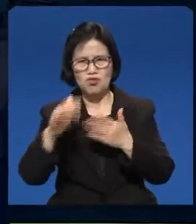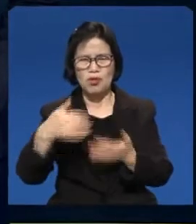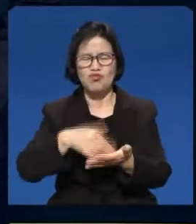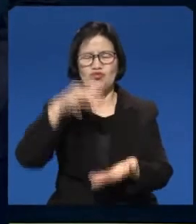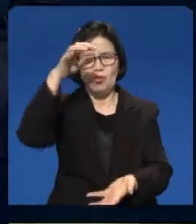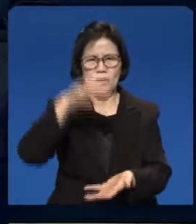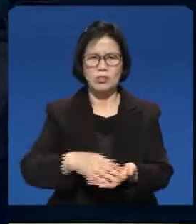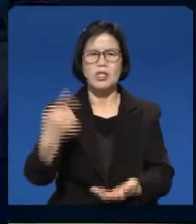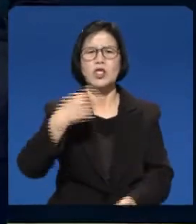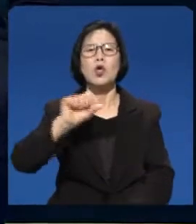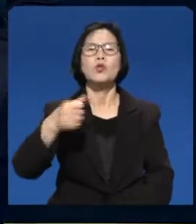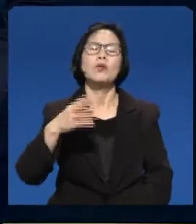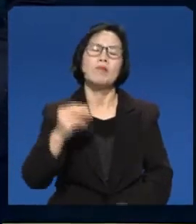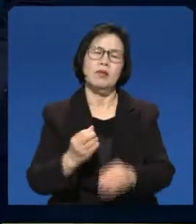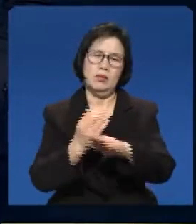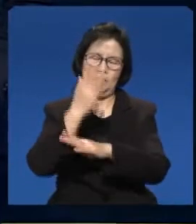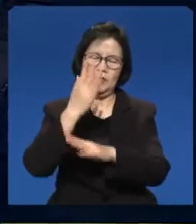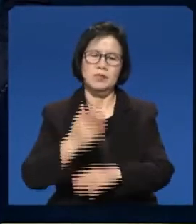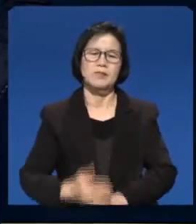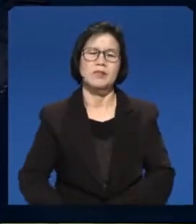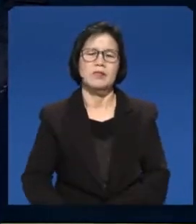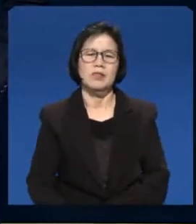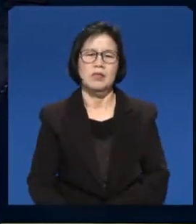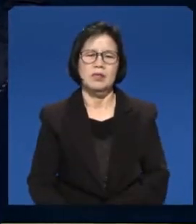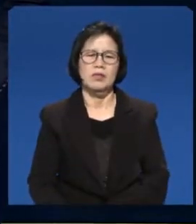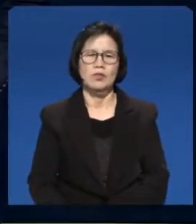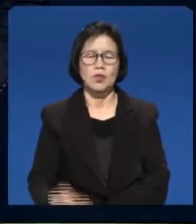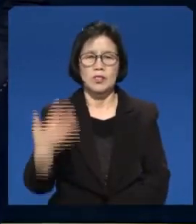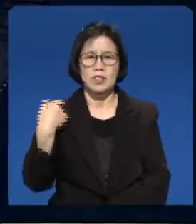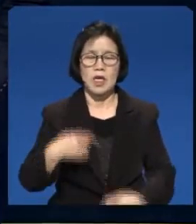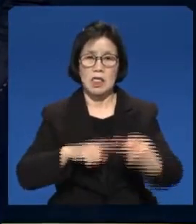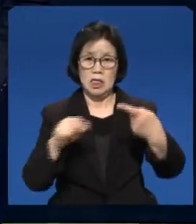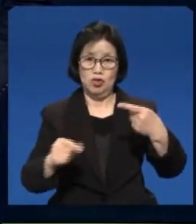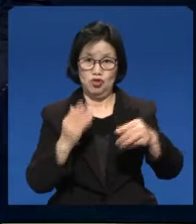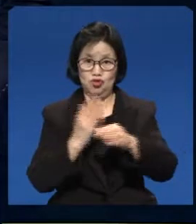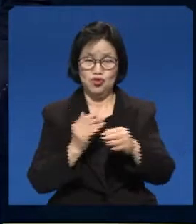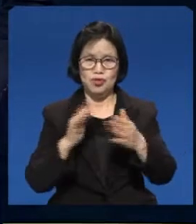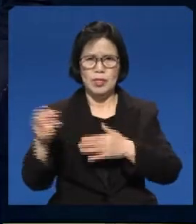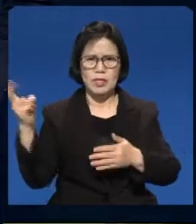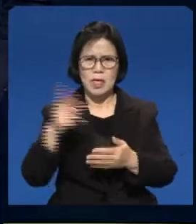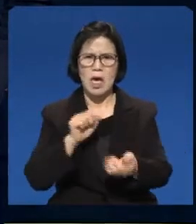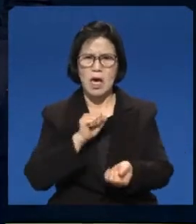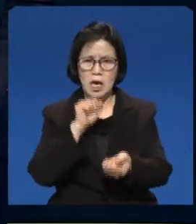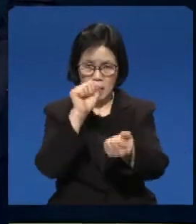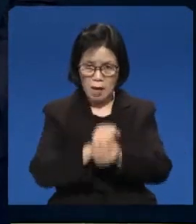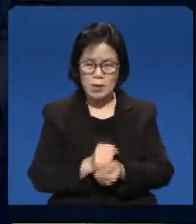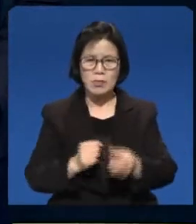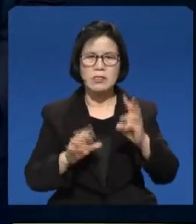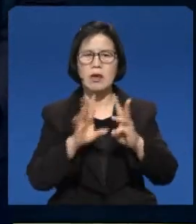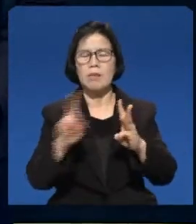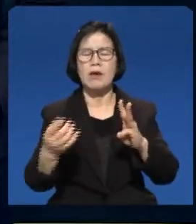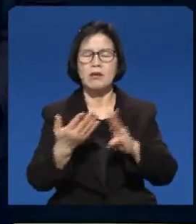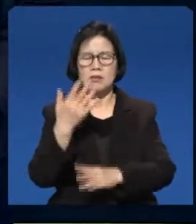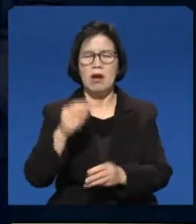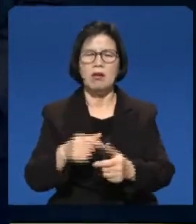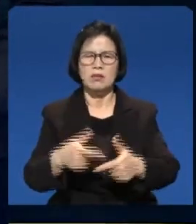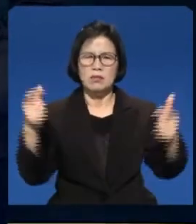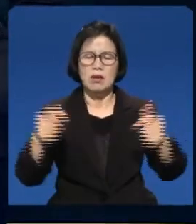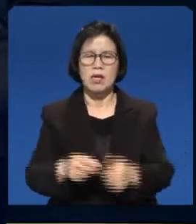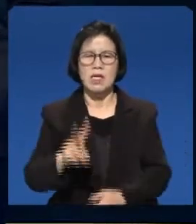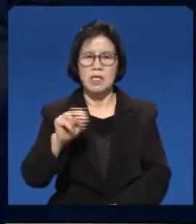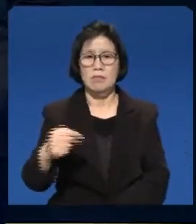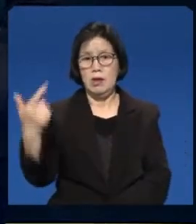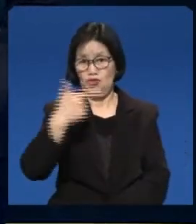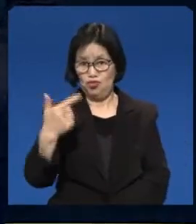수 1,500만을 넘겼죠. 여기에 지난 1월 중순 이후 재감염률이 3배 이상 증가해 최소 2만 6천